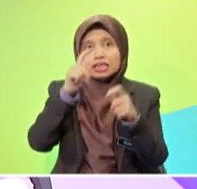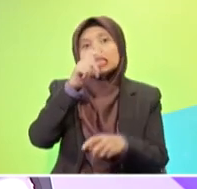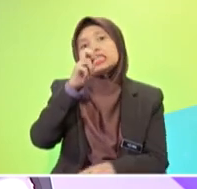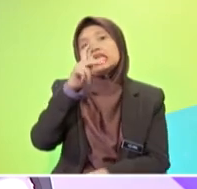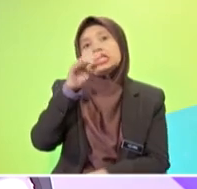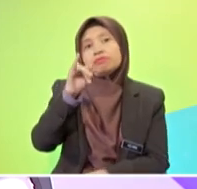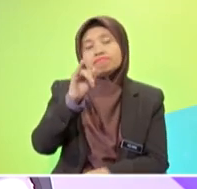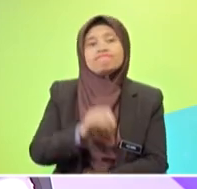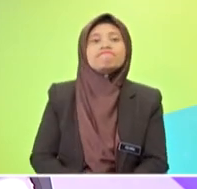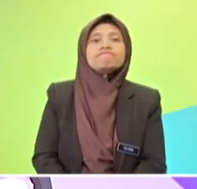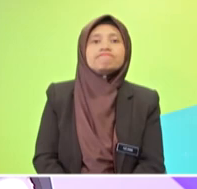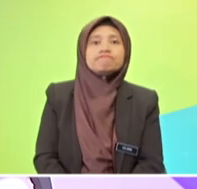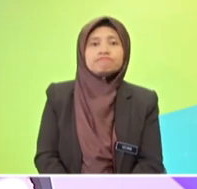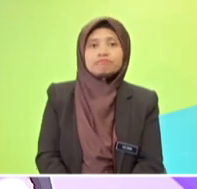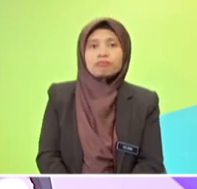pada teka-teki